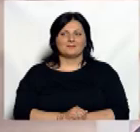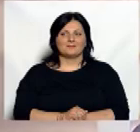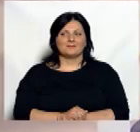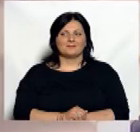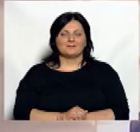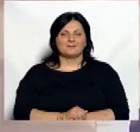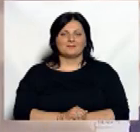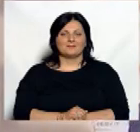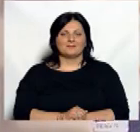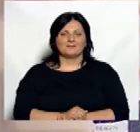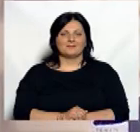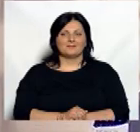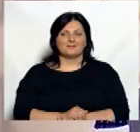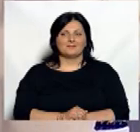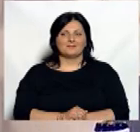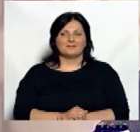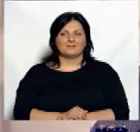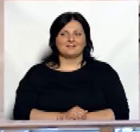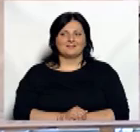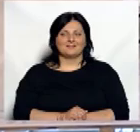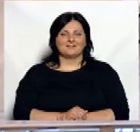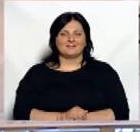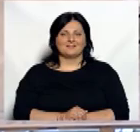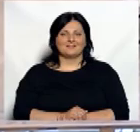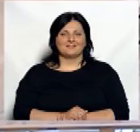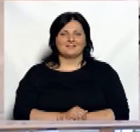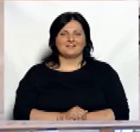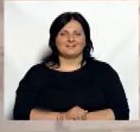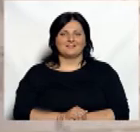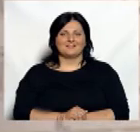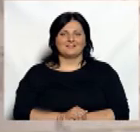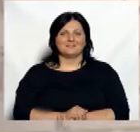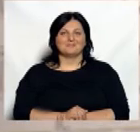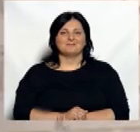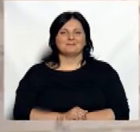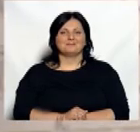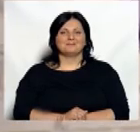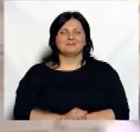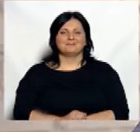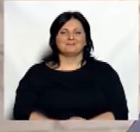იარა და და და და და. იარა და და და და და.